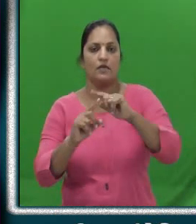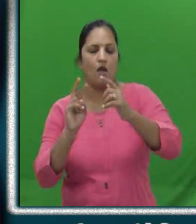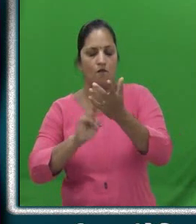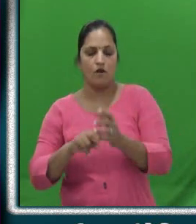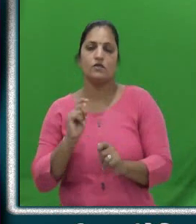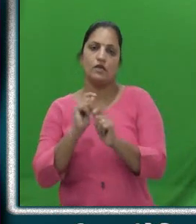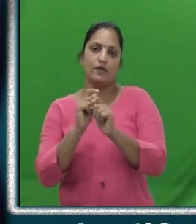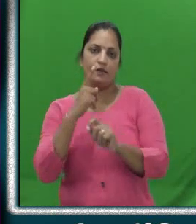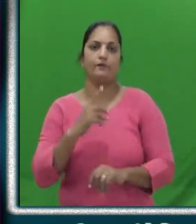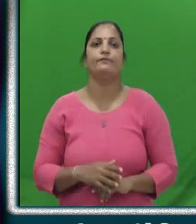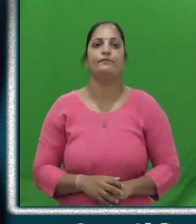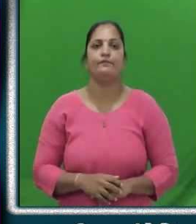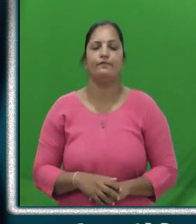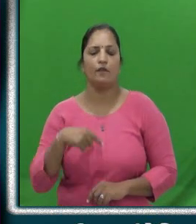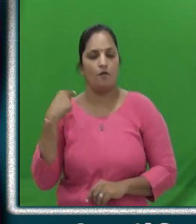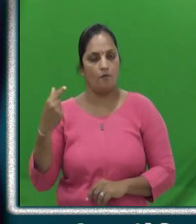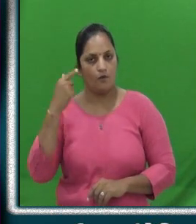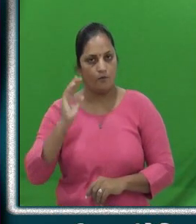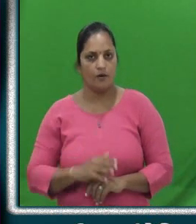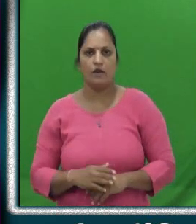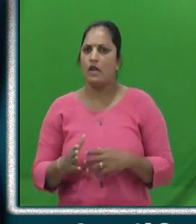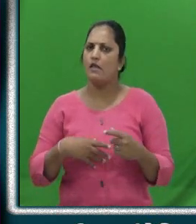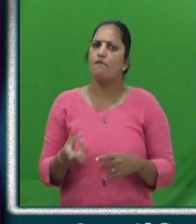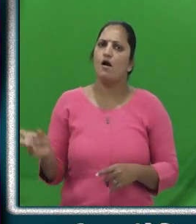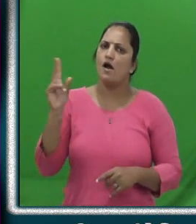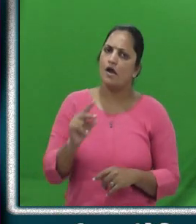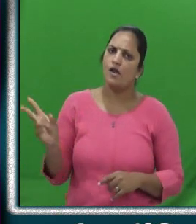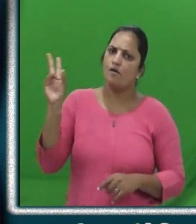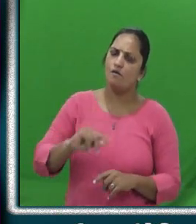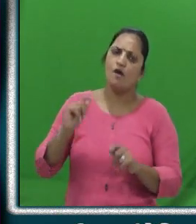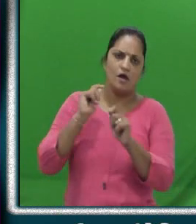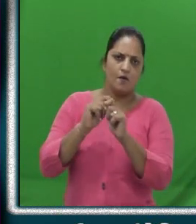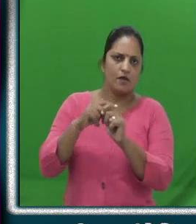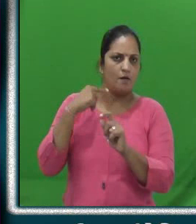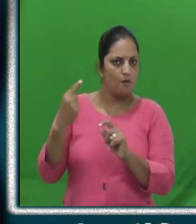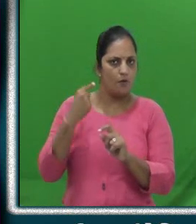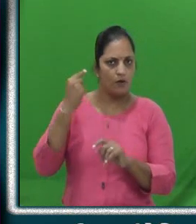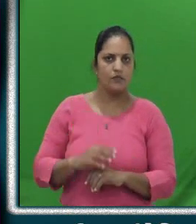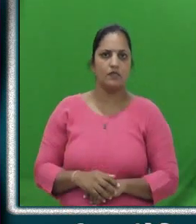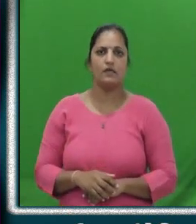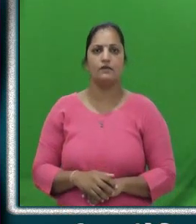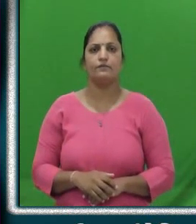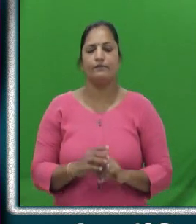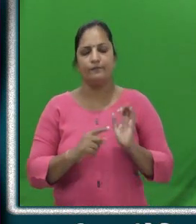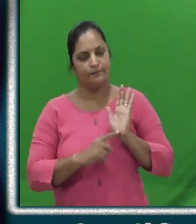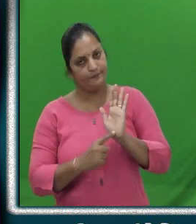કહેવાય, નિયમિતતા કહેવાય. એટલે આ ફંક્શનનો ઉપયોગ કોઈ ક્રિયાની આવૃત્તિ અથવા